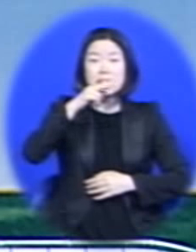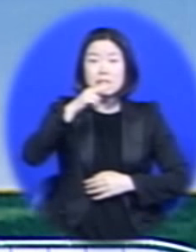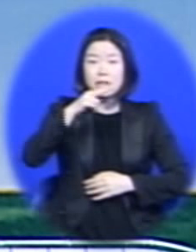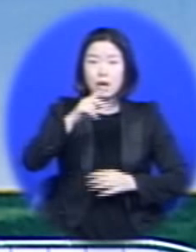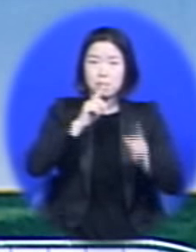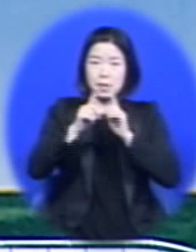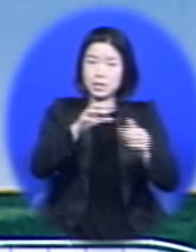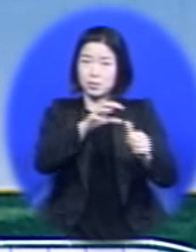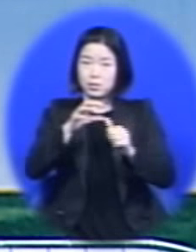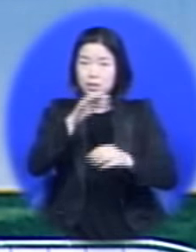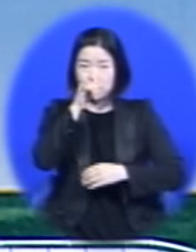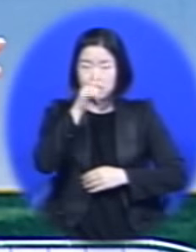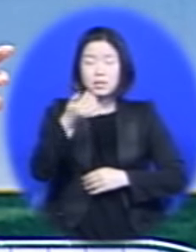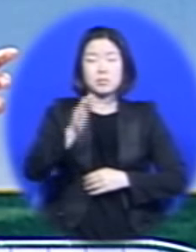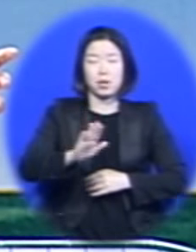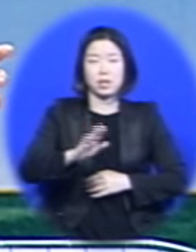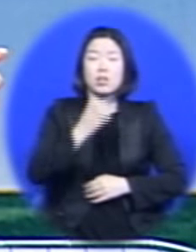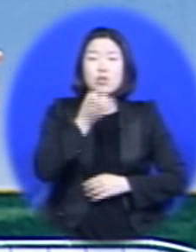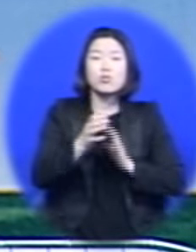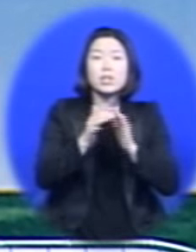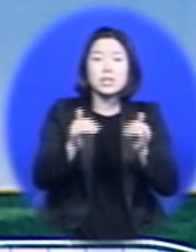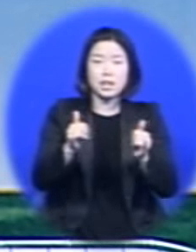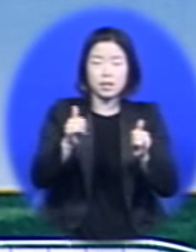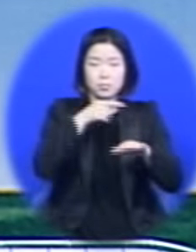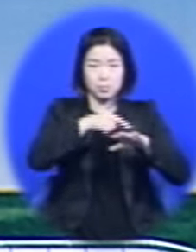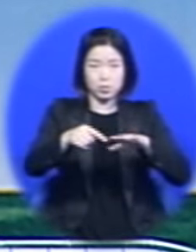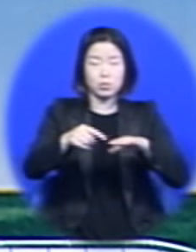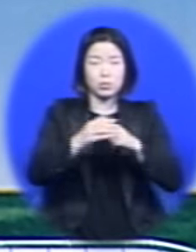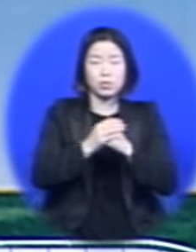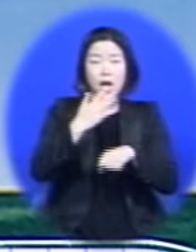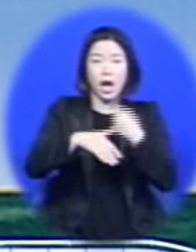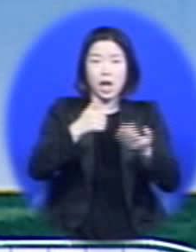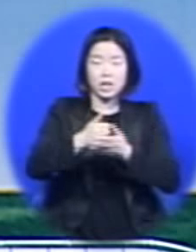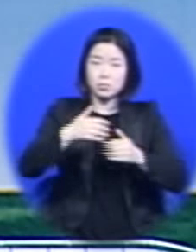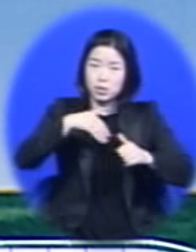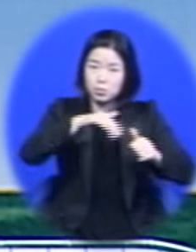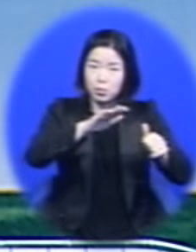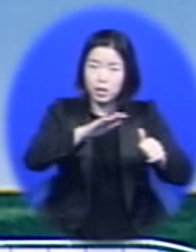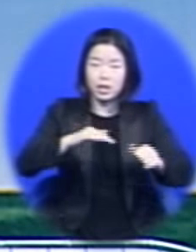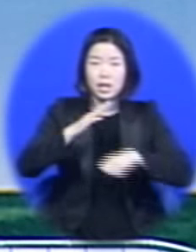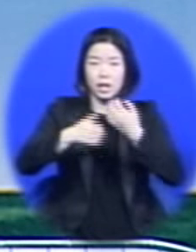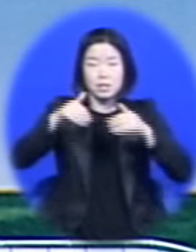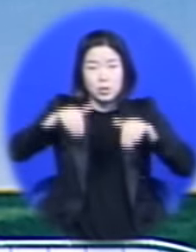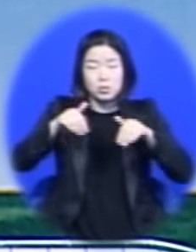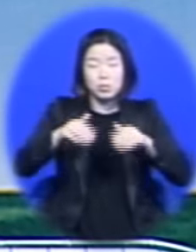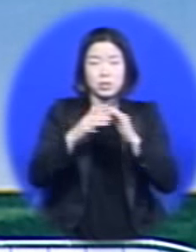인용했지만 유대 민족은 하나님이 보낸 선지자들의 말을 듣지